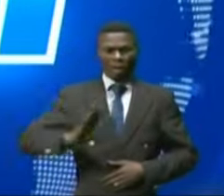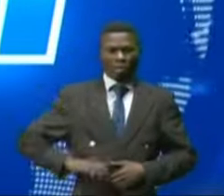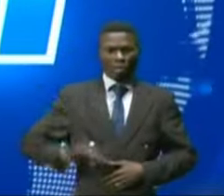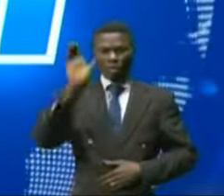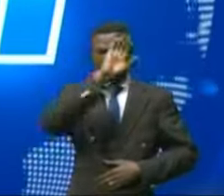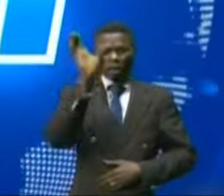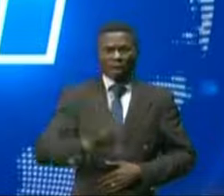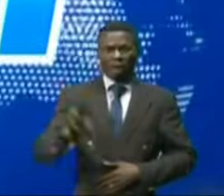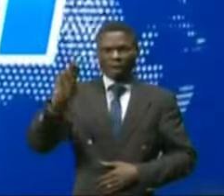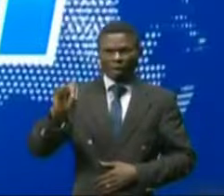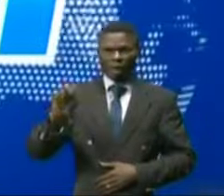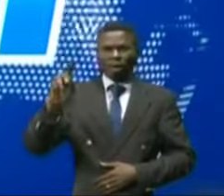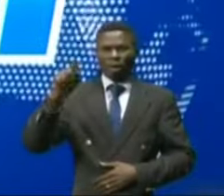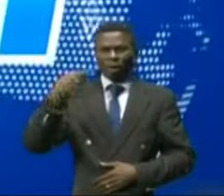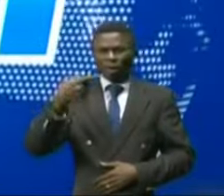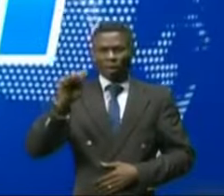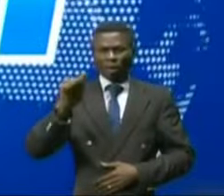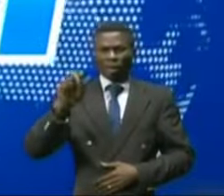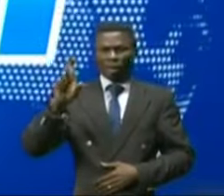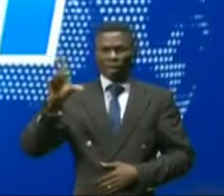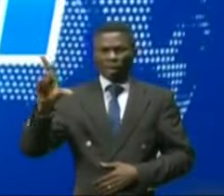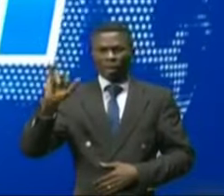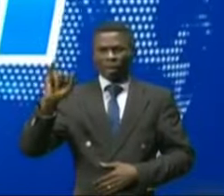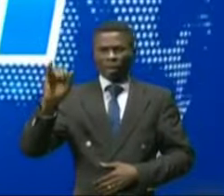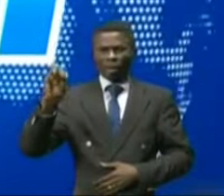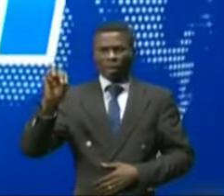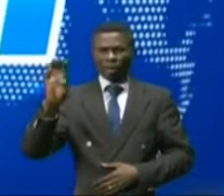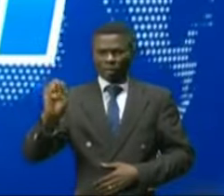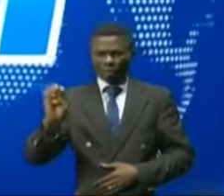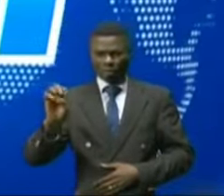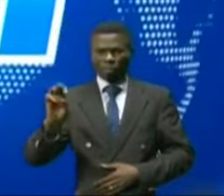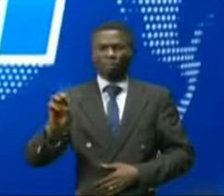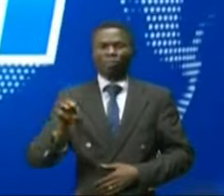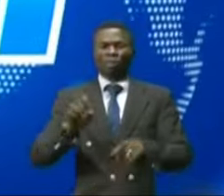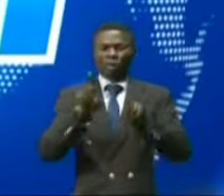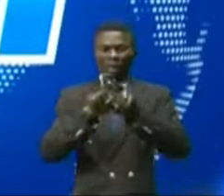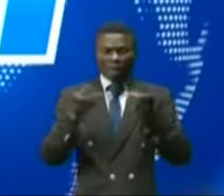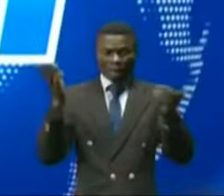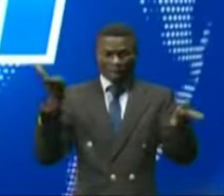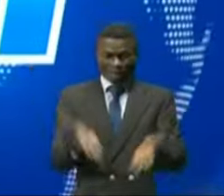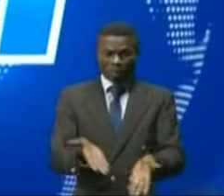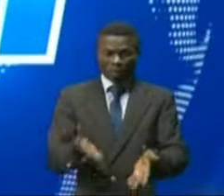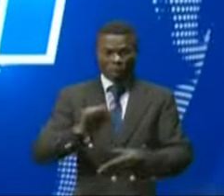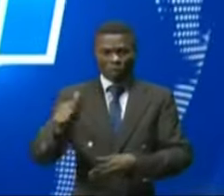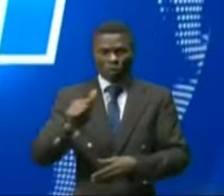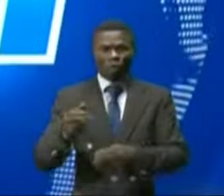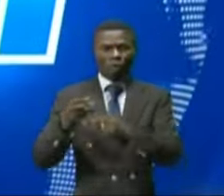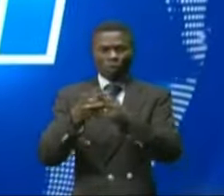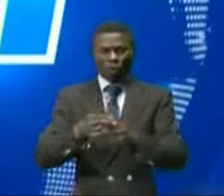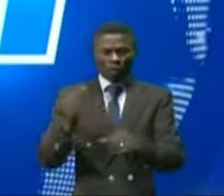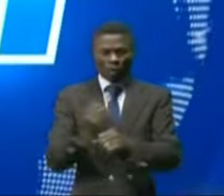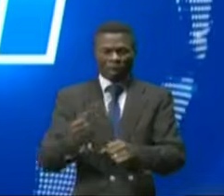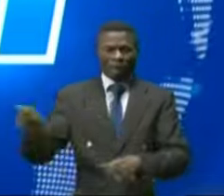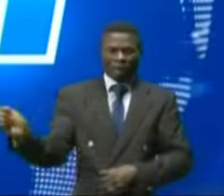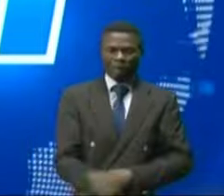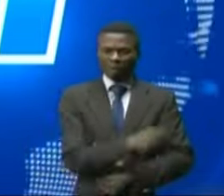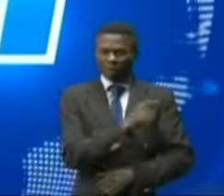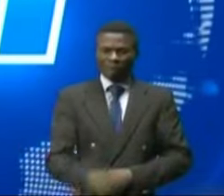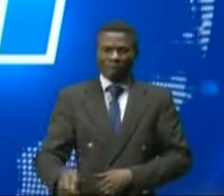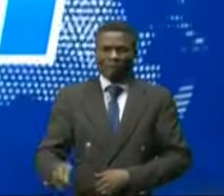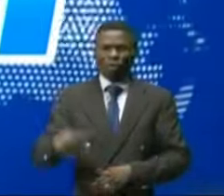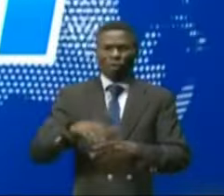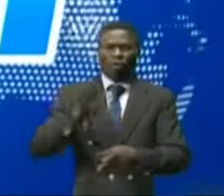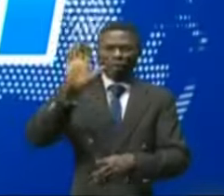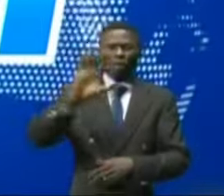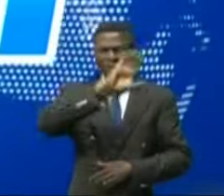de Ngalema, Dieu merci, Maïbazi Luanga. C'est son nom, était sur le terrain ce samedi pour superviser les travaux d'assainissement.